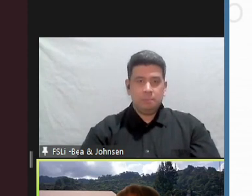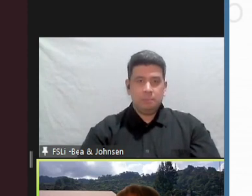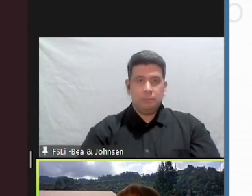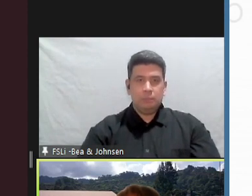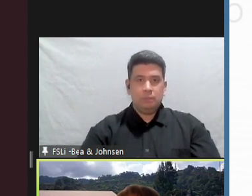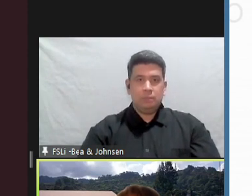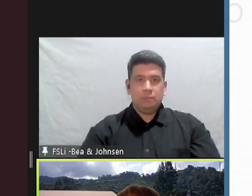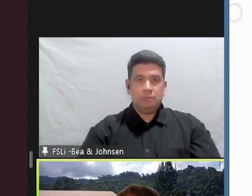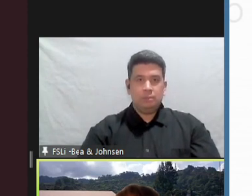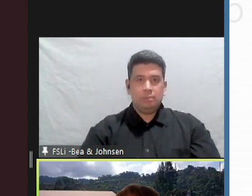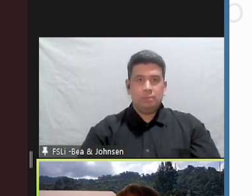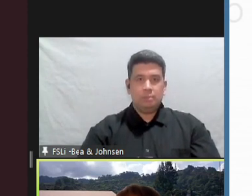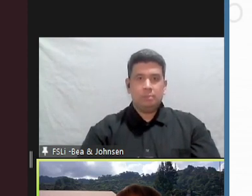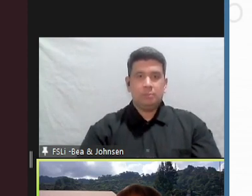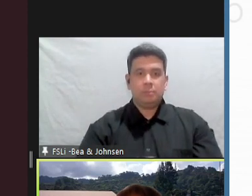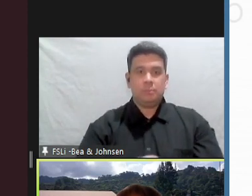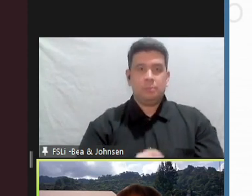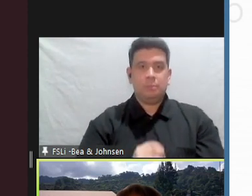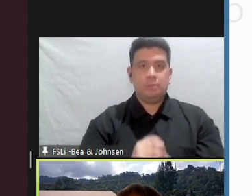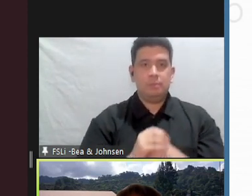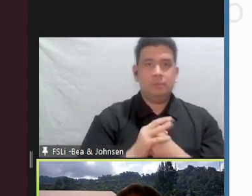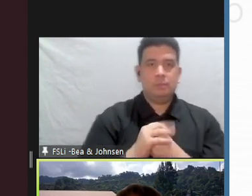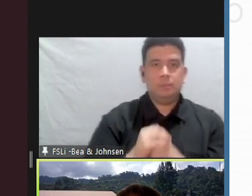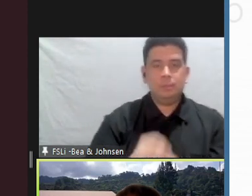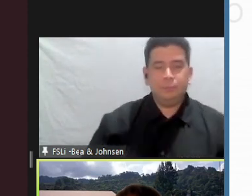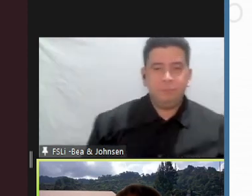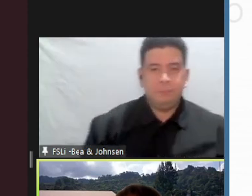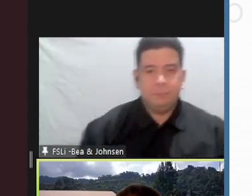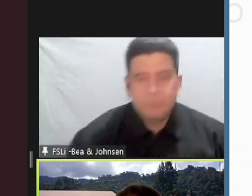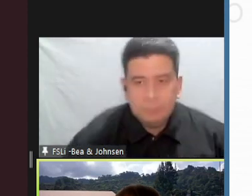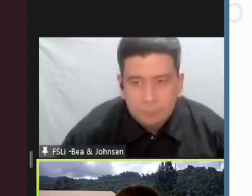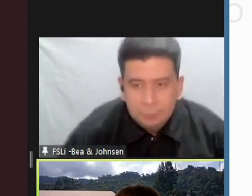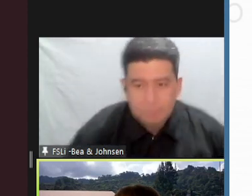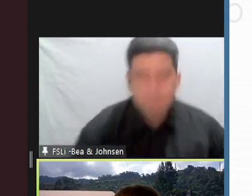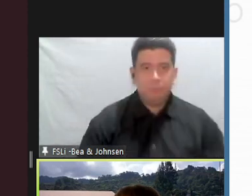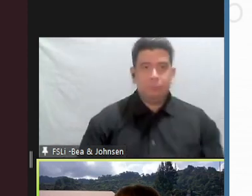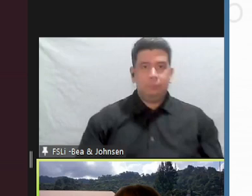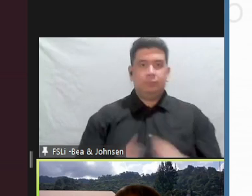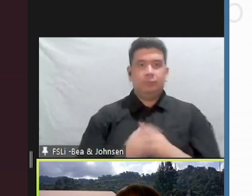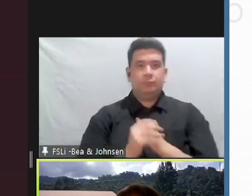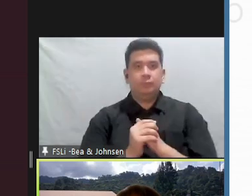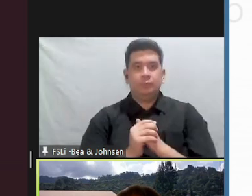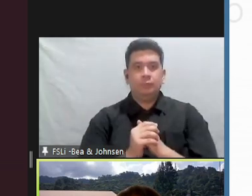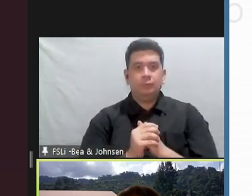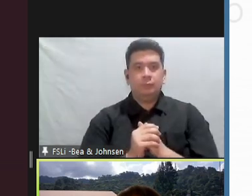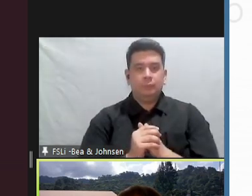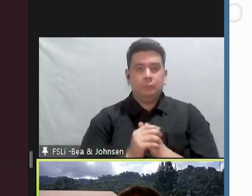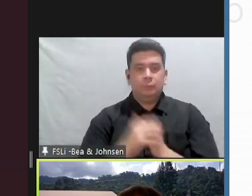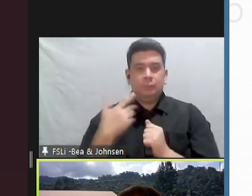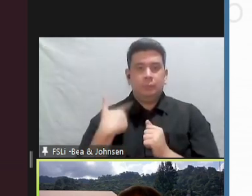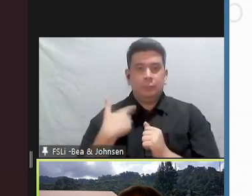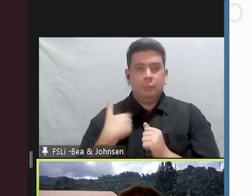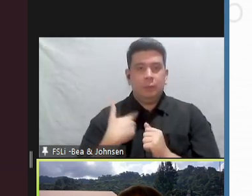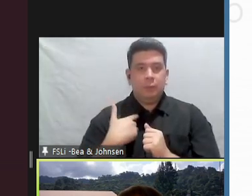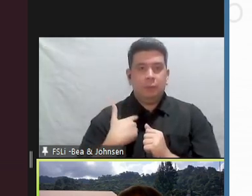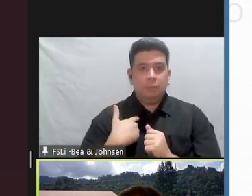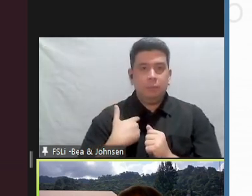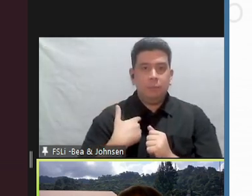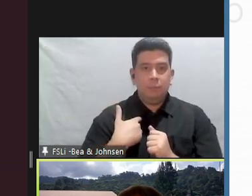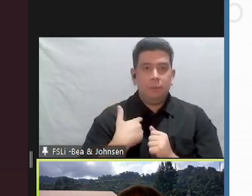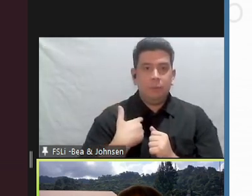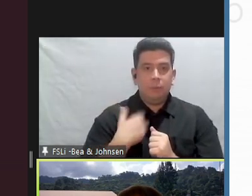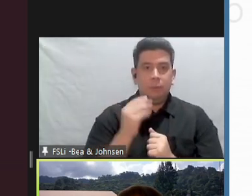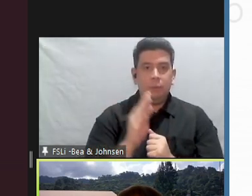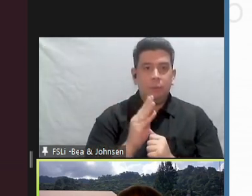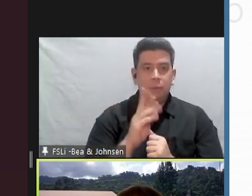ma-announce, yung matatag curriculum, nung nagkaroon ng Brigada Eskwela, nag-speech ang presidente